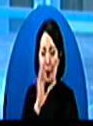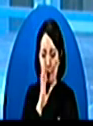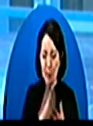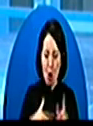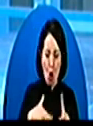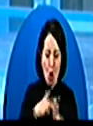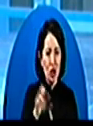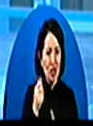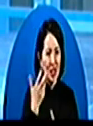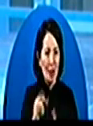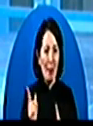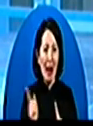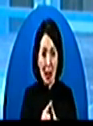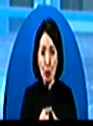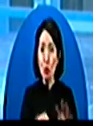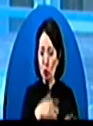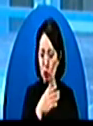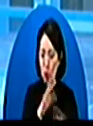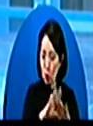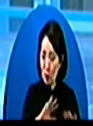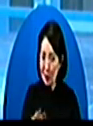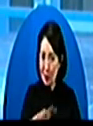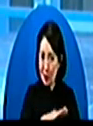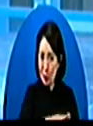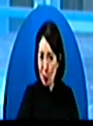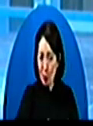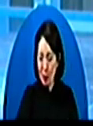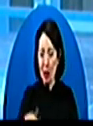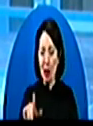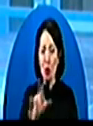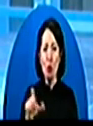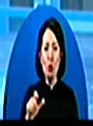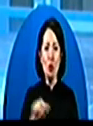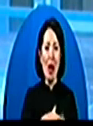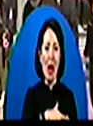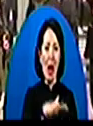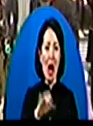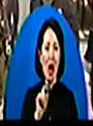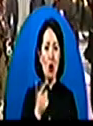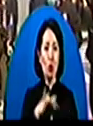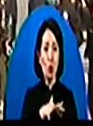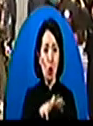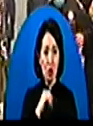болгох юм ингэснээр ажилчид илүү аюулгүй нөхцөлд ажиллах боломж бүрдэх юм а.